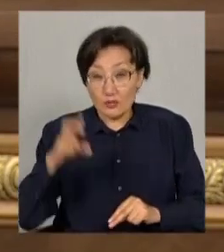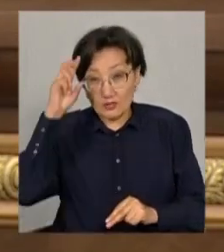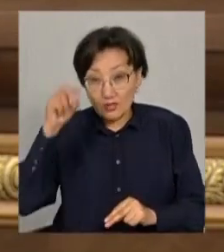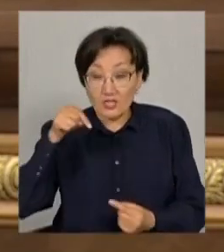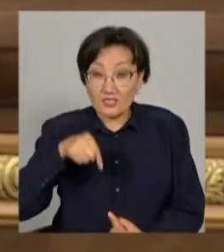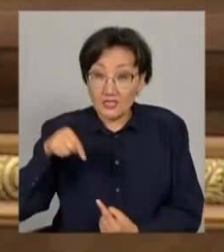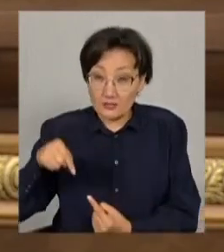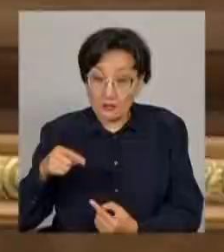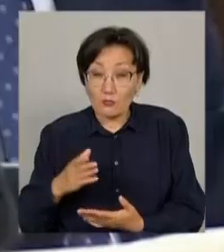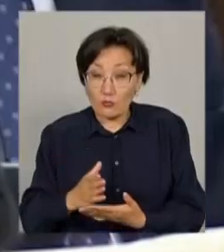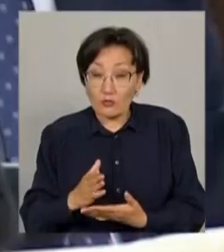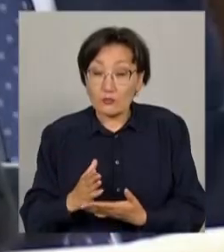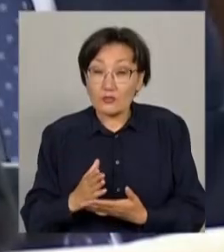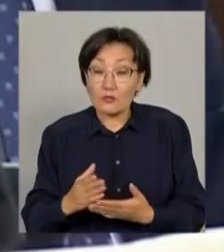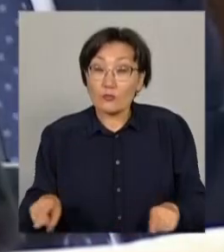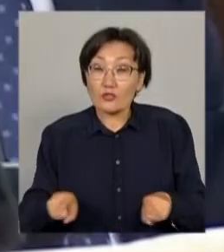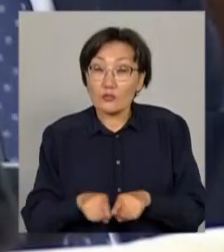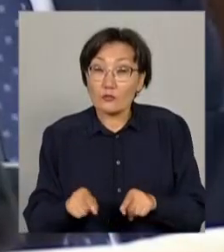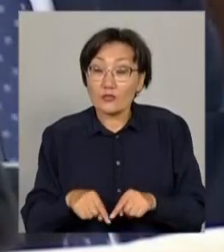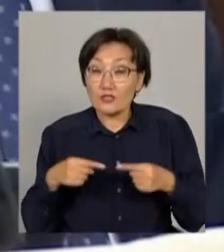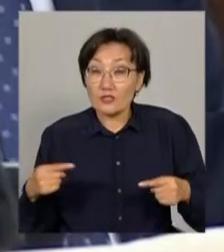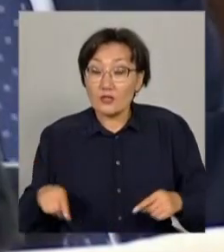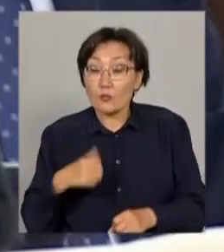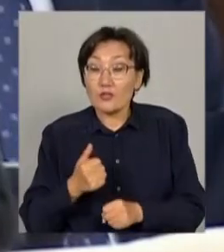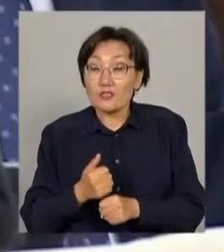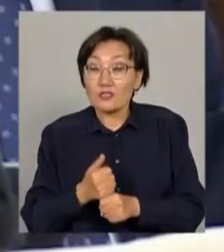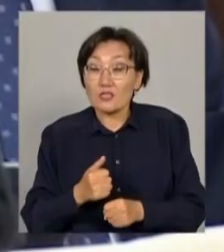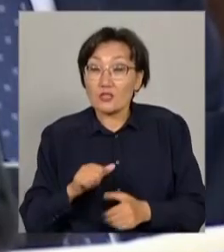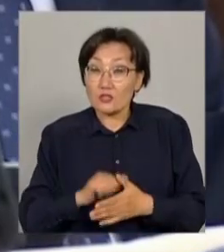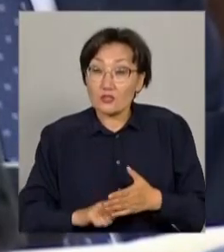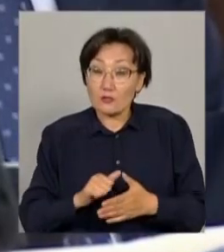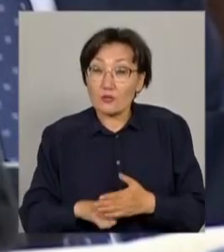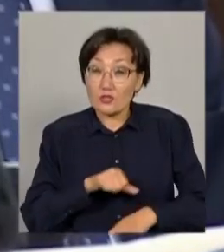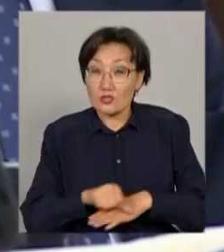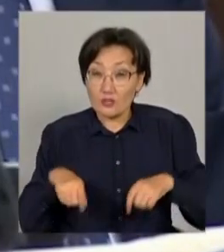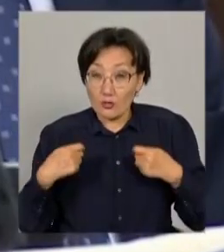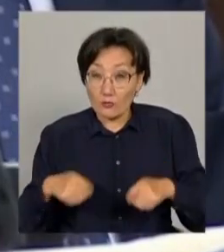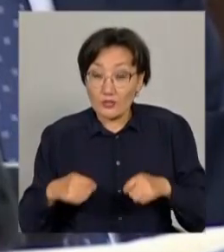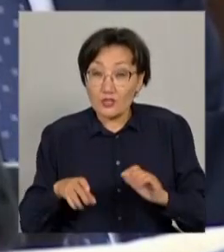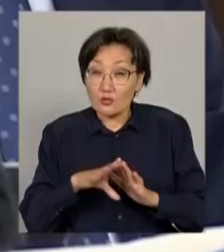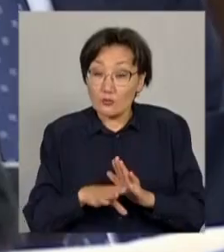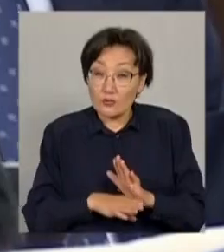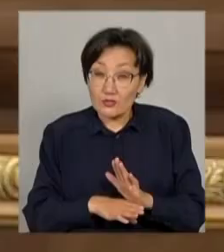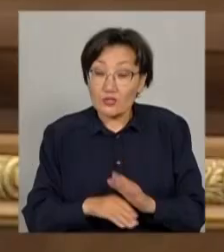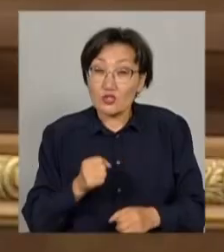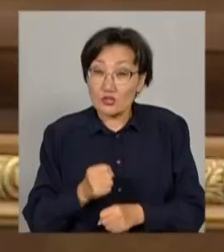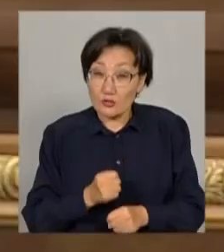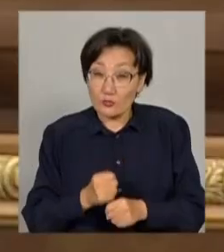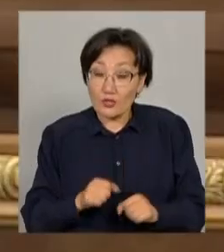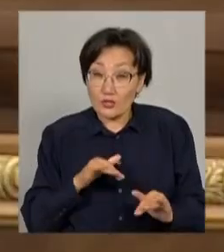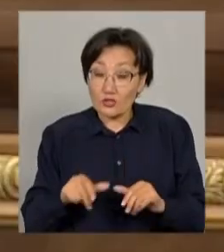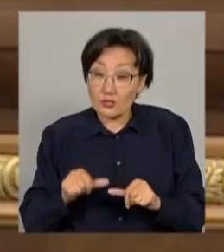болады. Ондай алшақтықтың негізгі себебі сыртқы сауда статистикасын қалыптастырудың әдістемелік